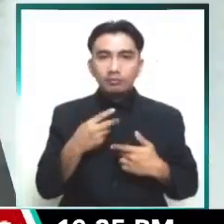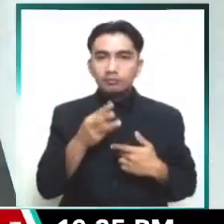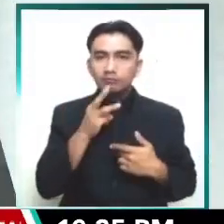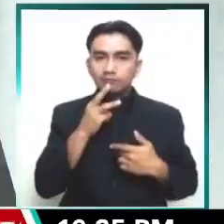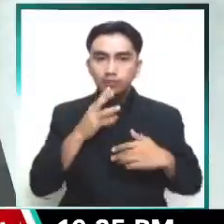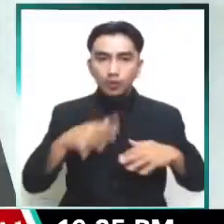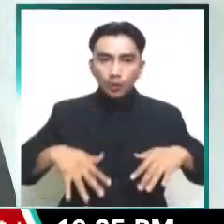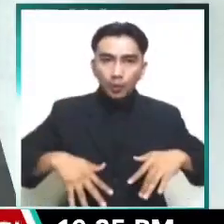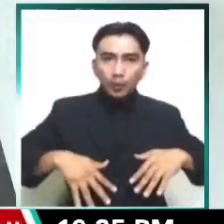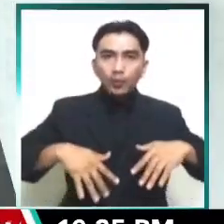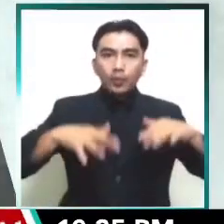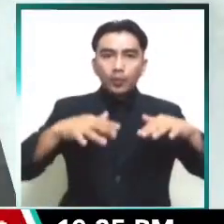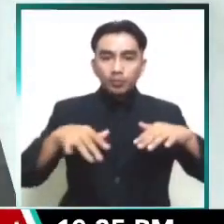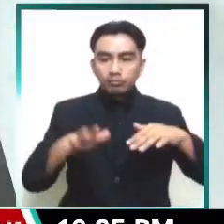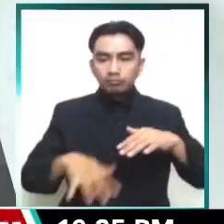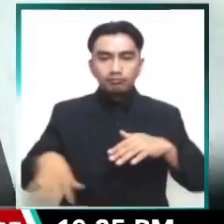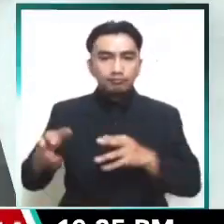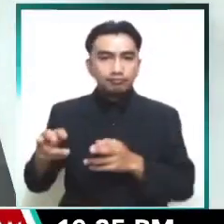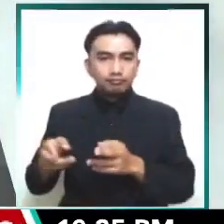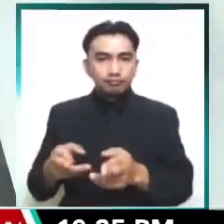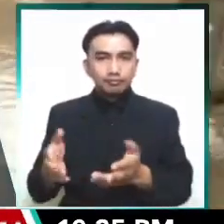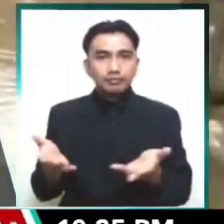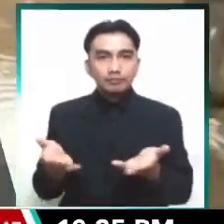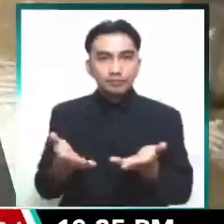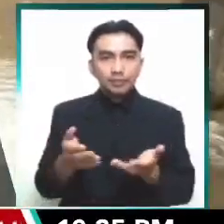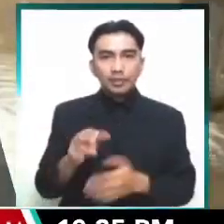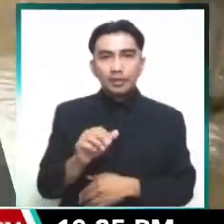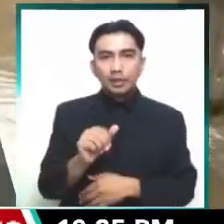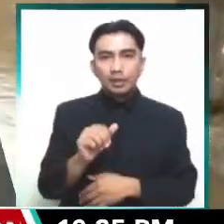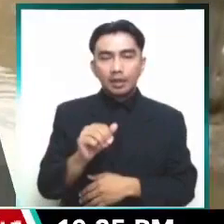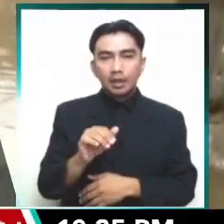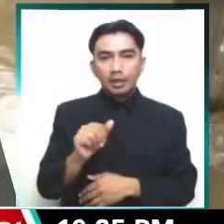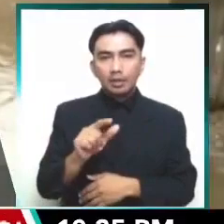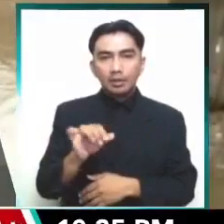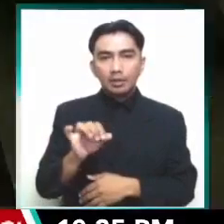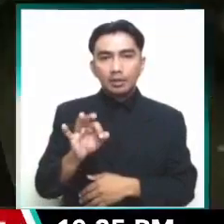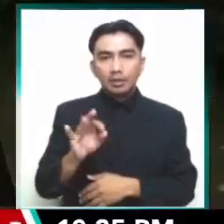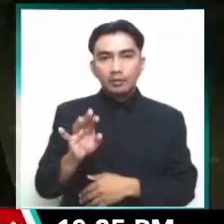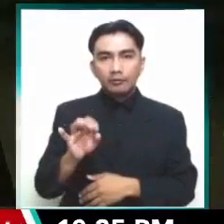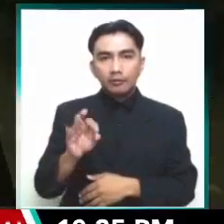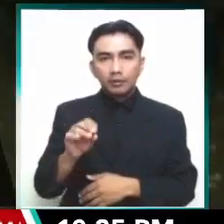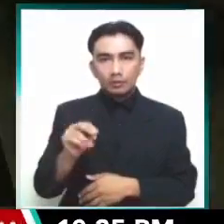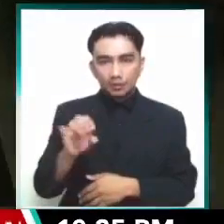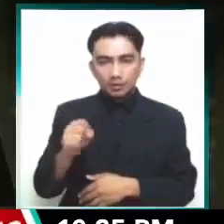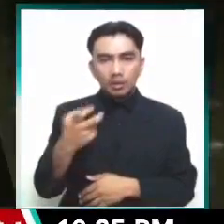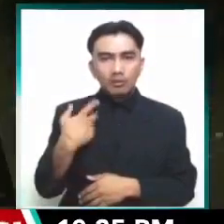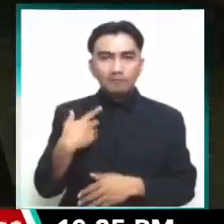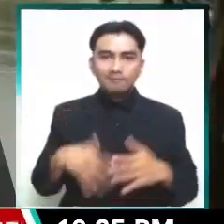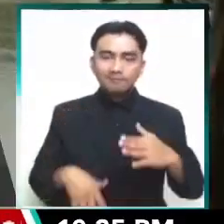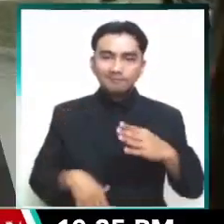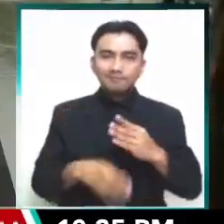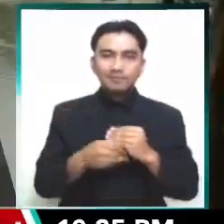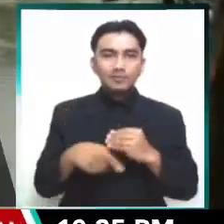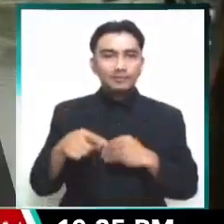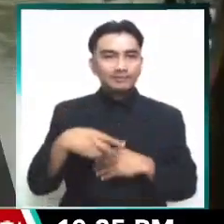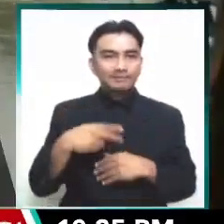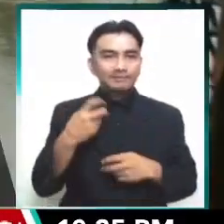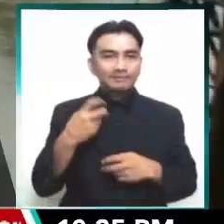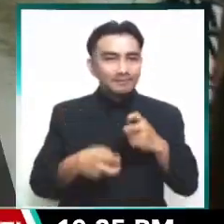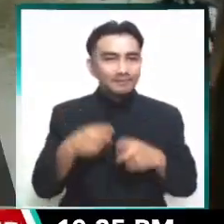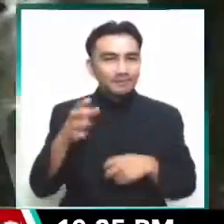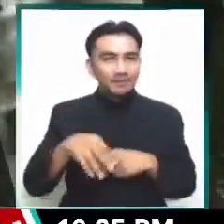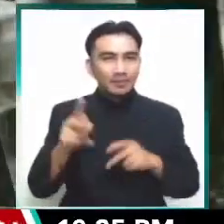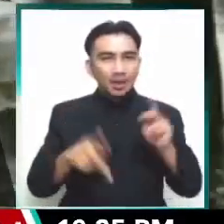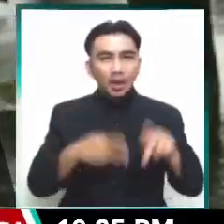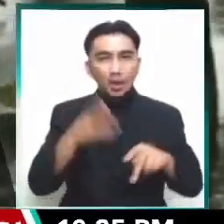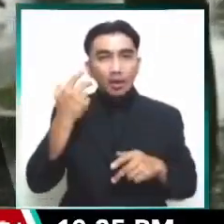at sapa sa ilang barangay sa San Ildefonso. Dagdag problema ito para sa mga residente dahil hindi para humuhupa ang